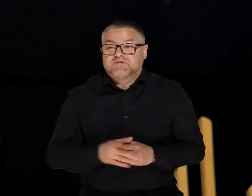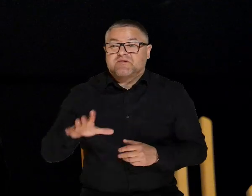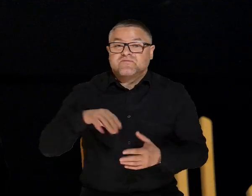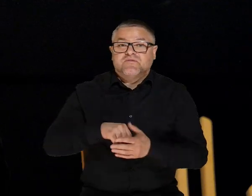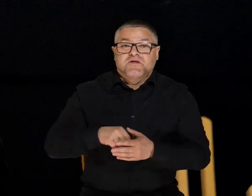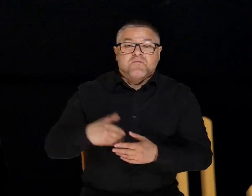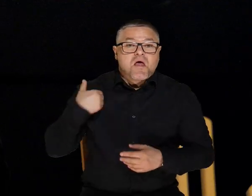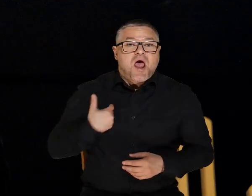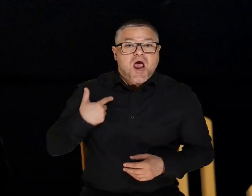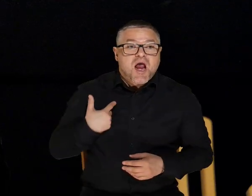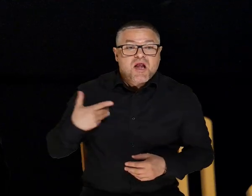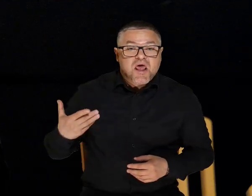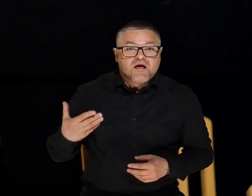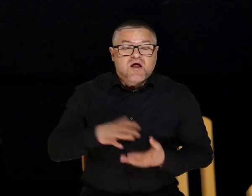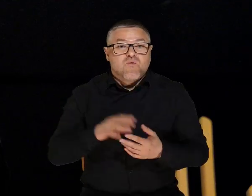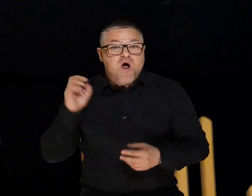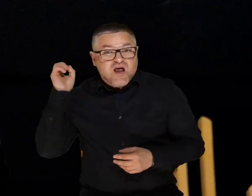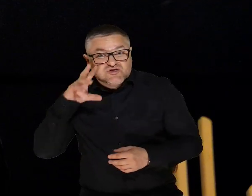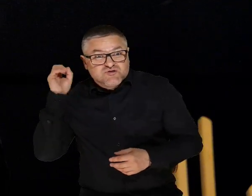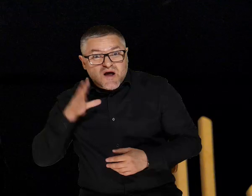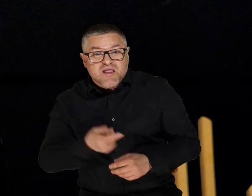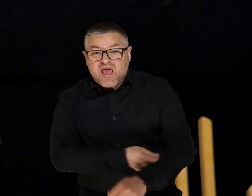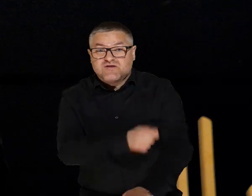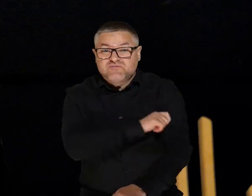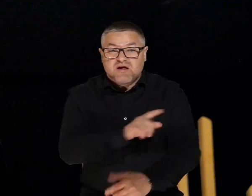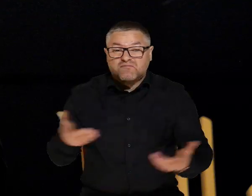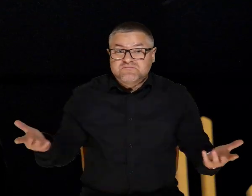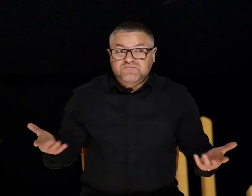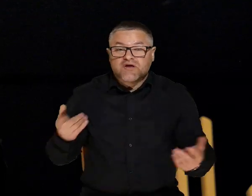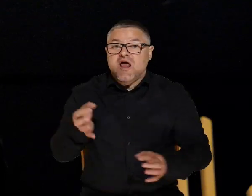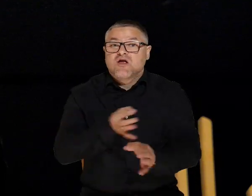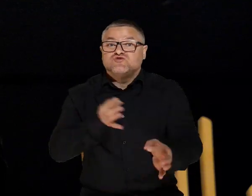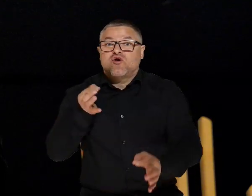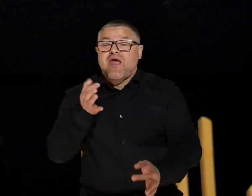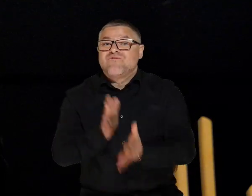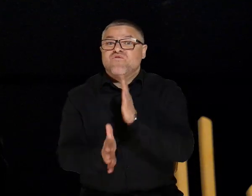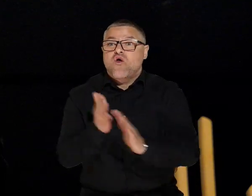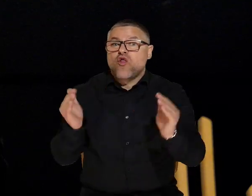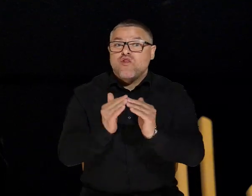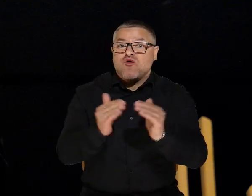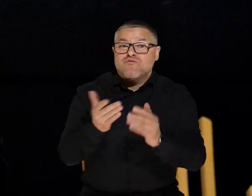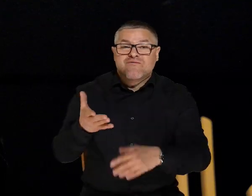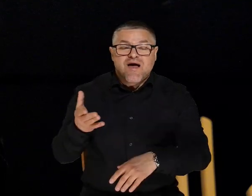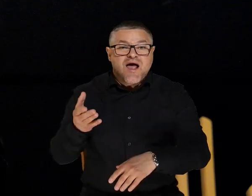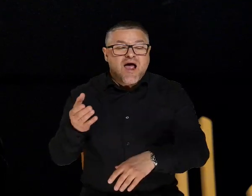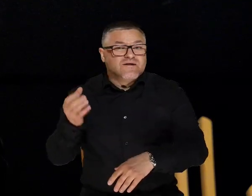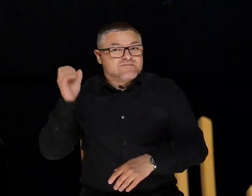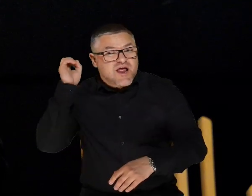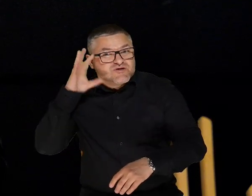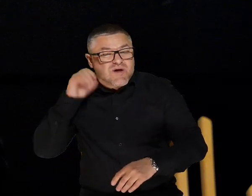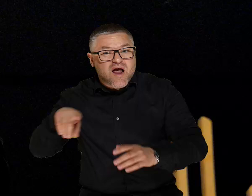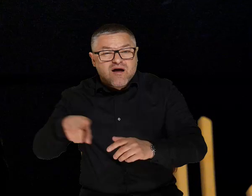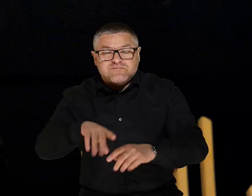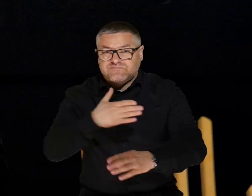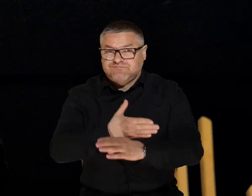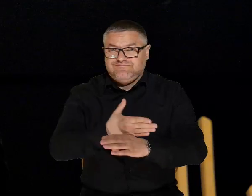tak, czy nawet w Hiszpanii, to jest ciekawe, która ma tą historię wojny domowej i ten, nadal w Hiszpanii to zawsze znaczy nie